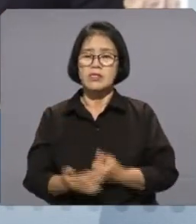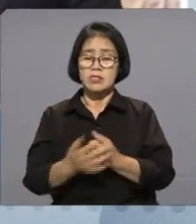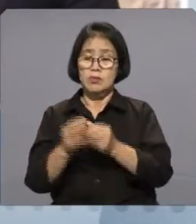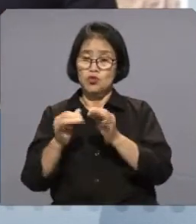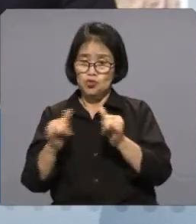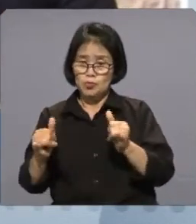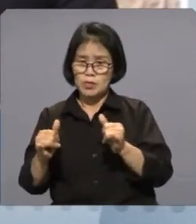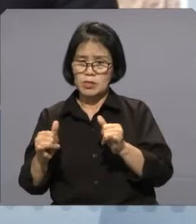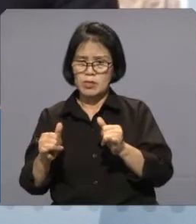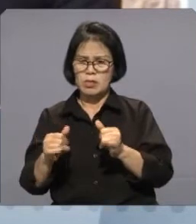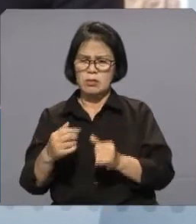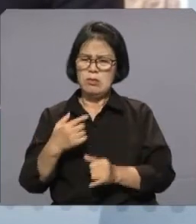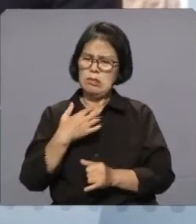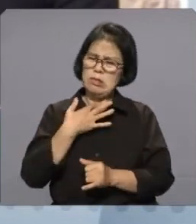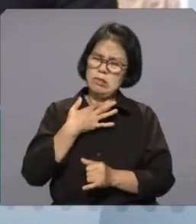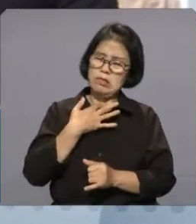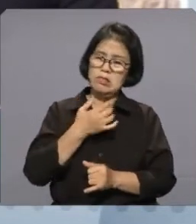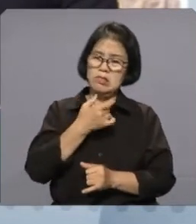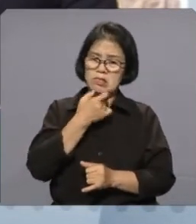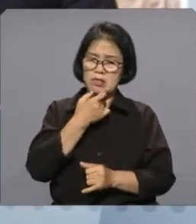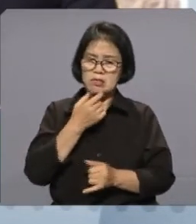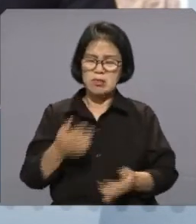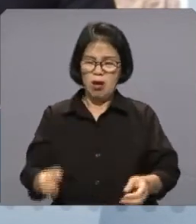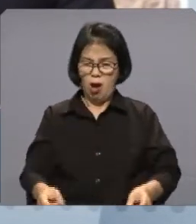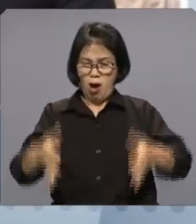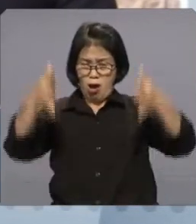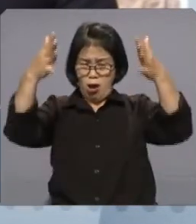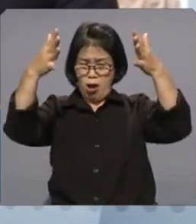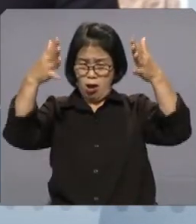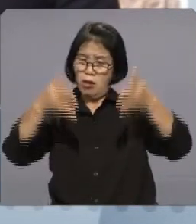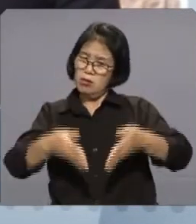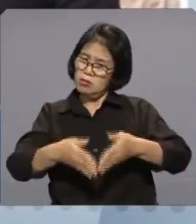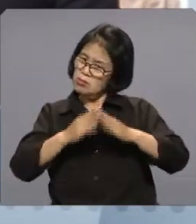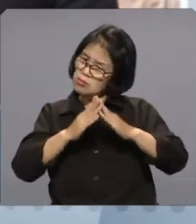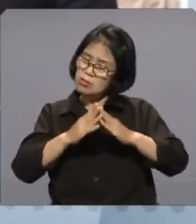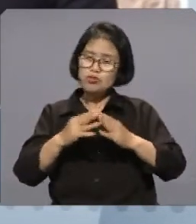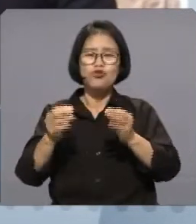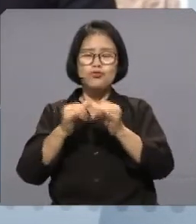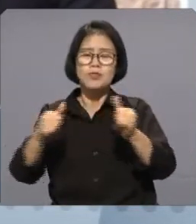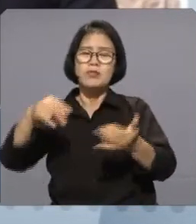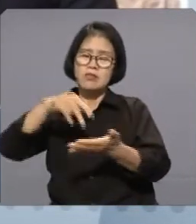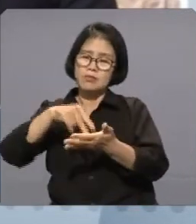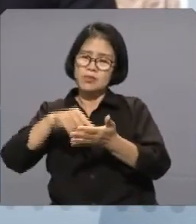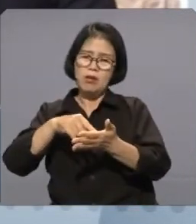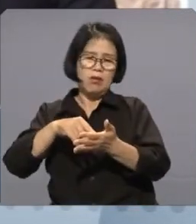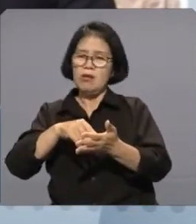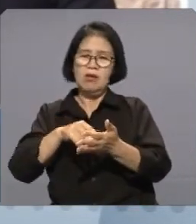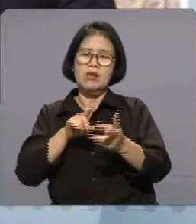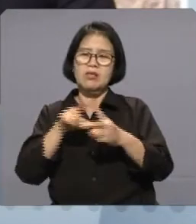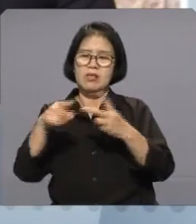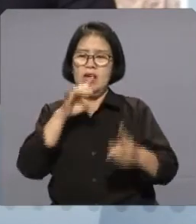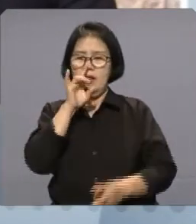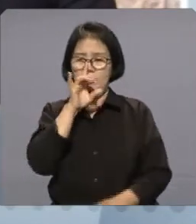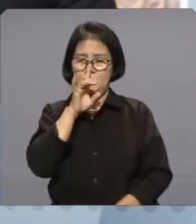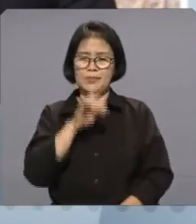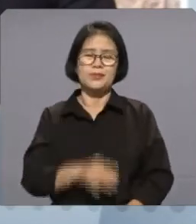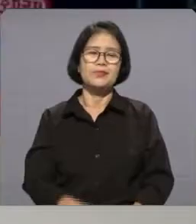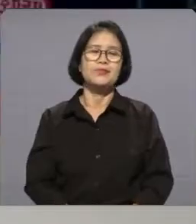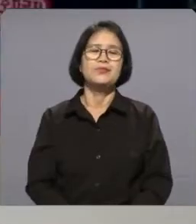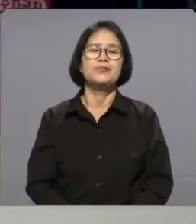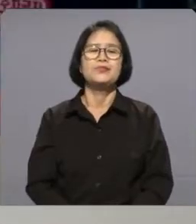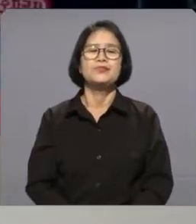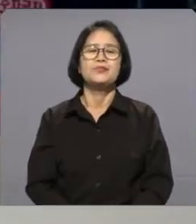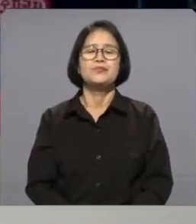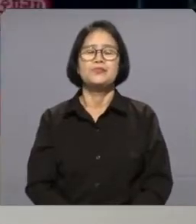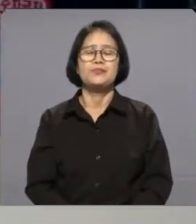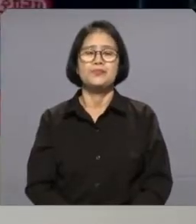주민들이 기피하는 시설을 고층으로 짓는다고 하는 것은 주민들 입장에서는 납득이 안 가는 사안입니다.